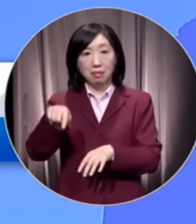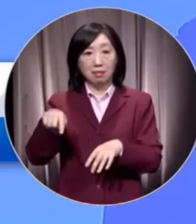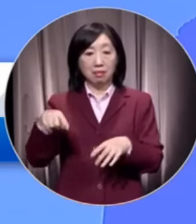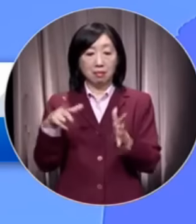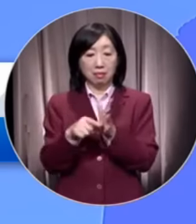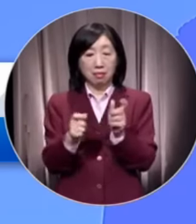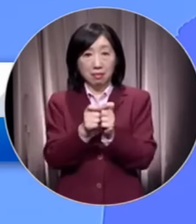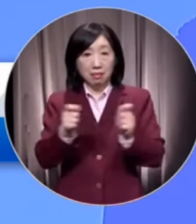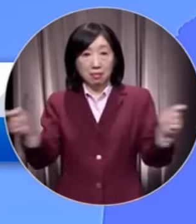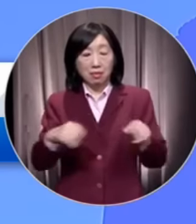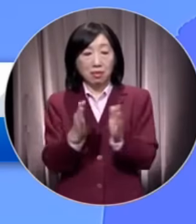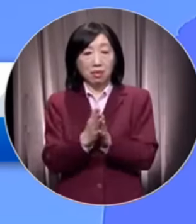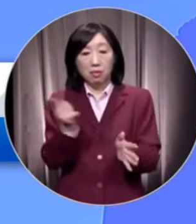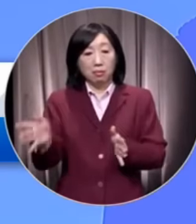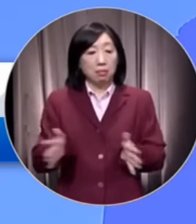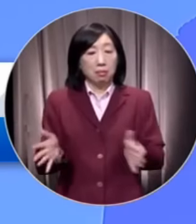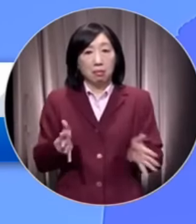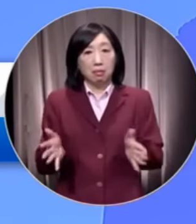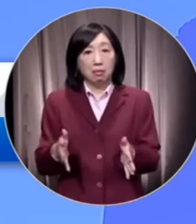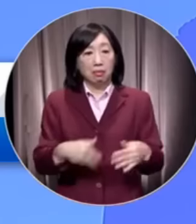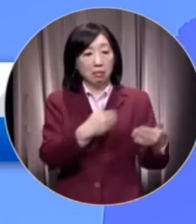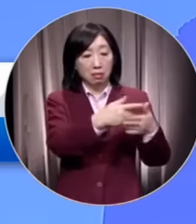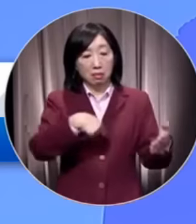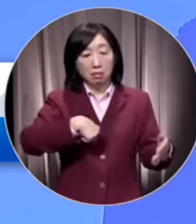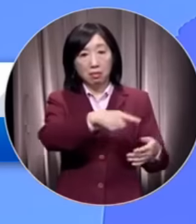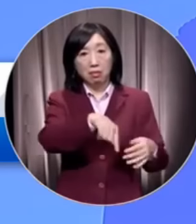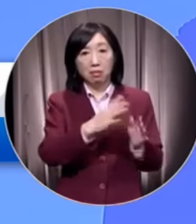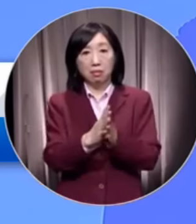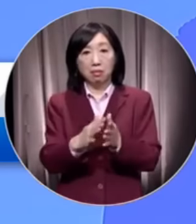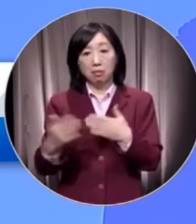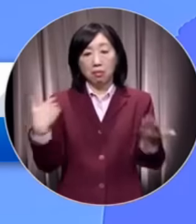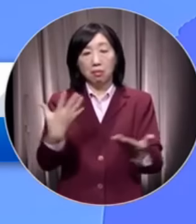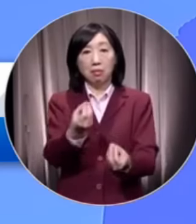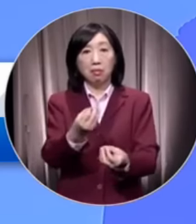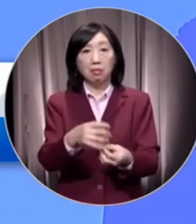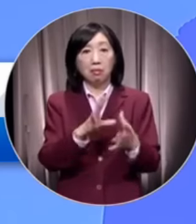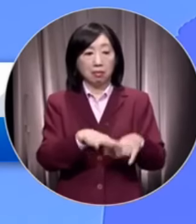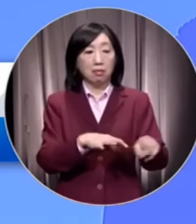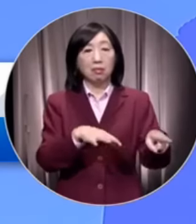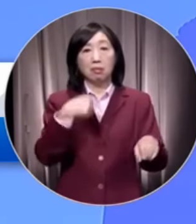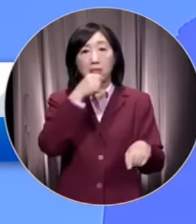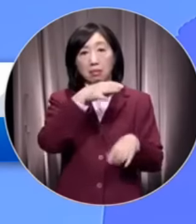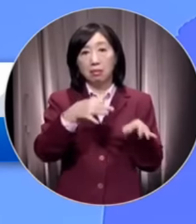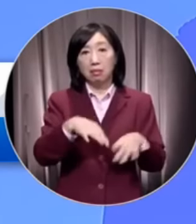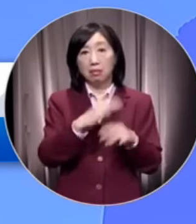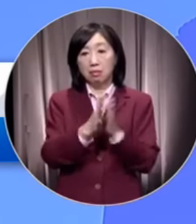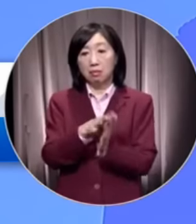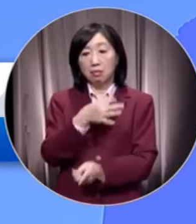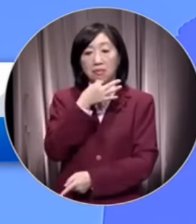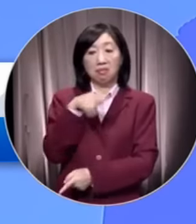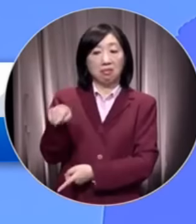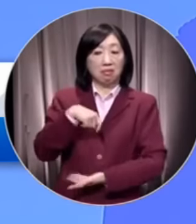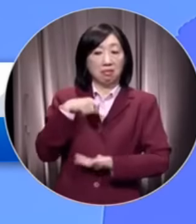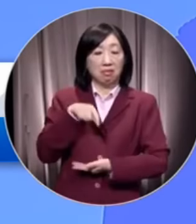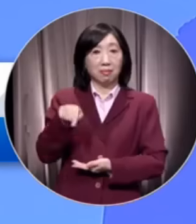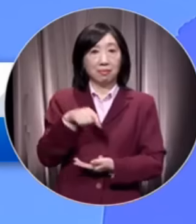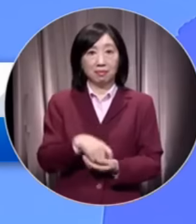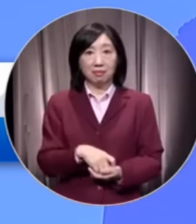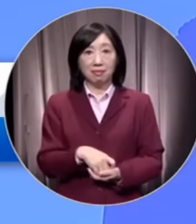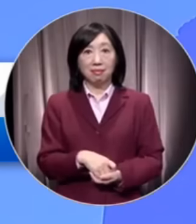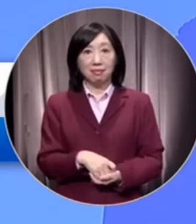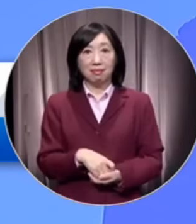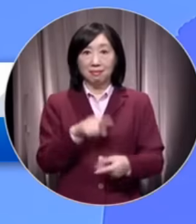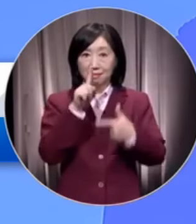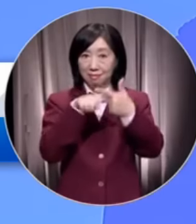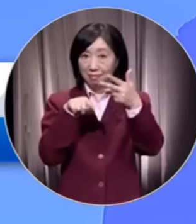不稳定不明确的两岸政策是所有台商目前最担忧的一个政治风险。那朱立伦